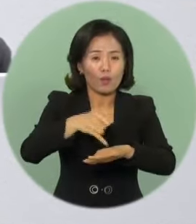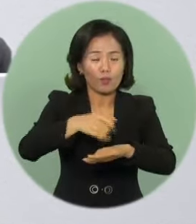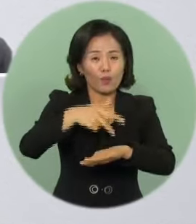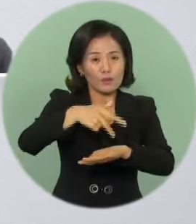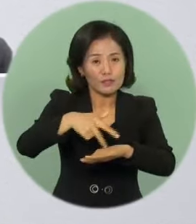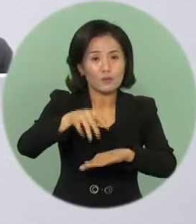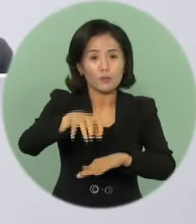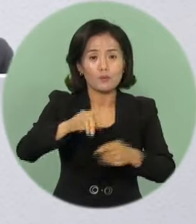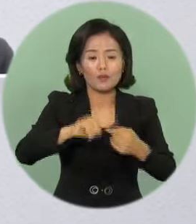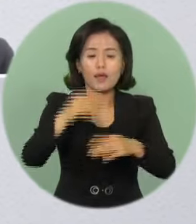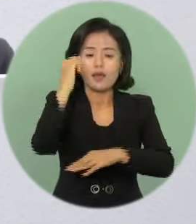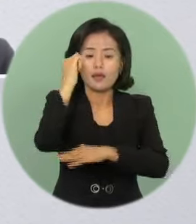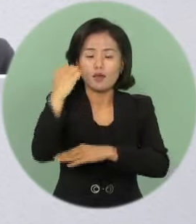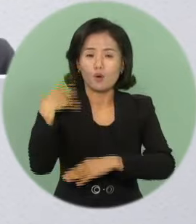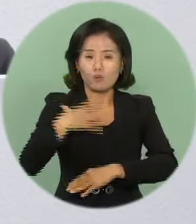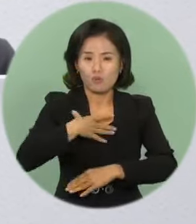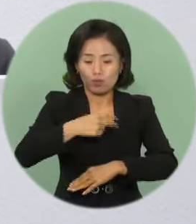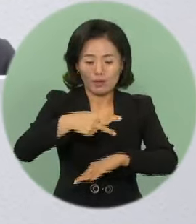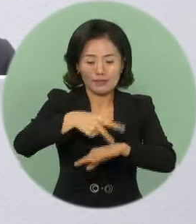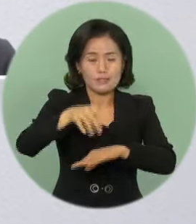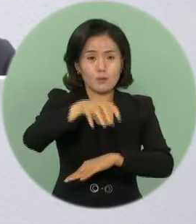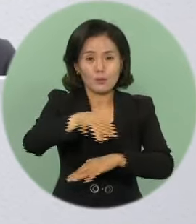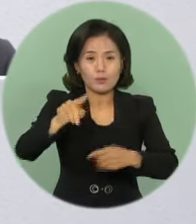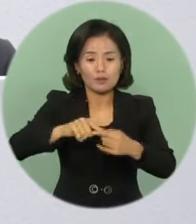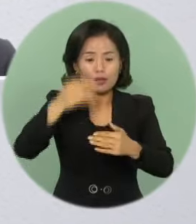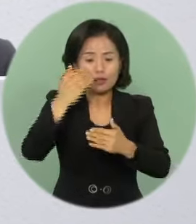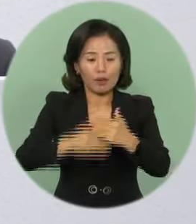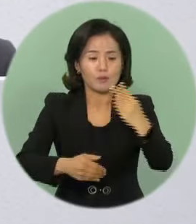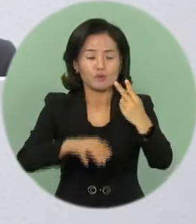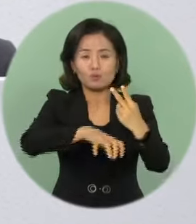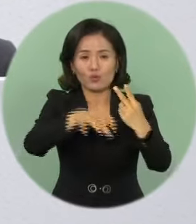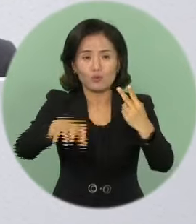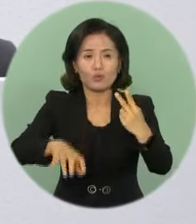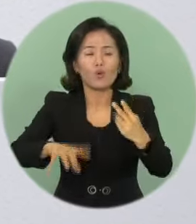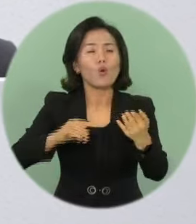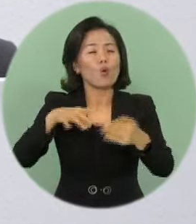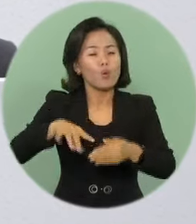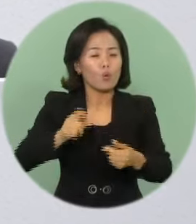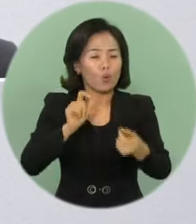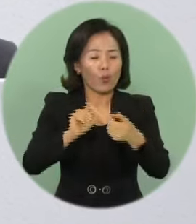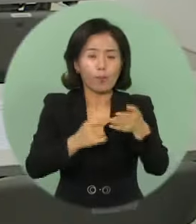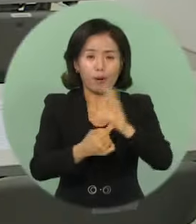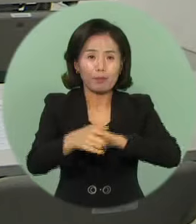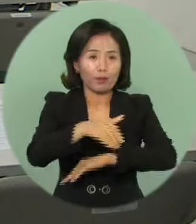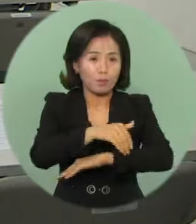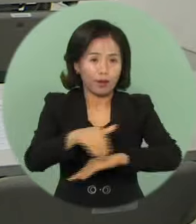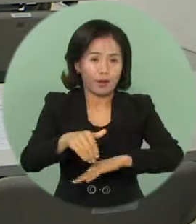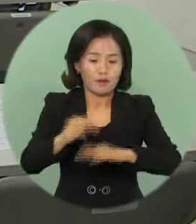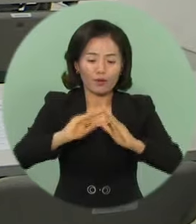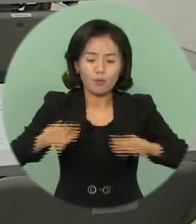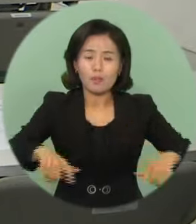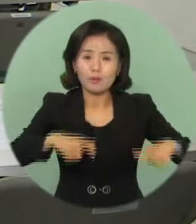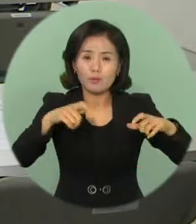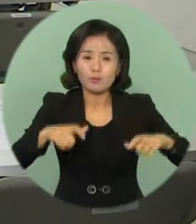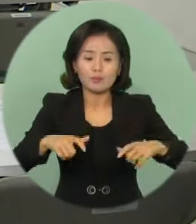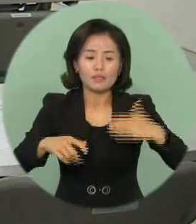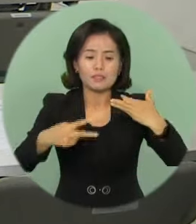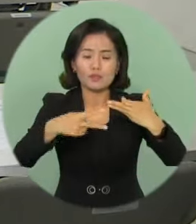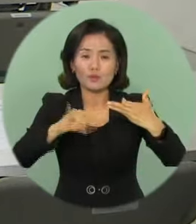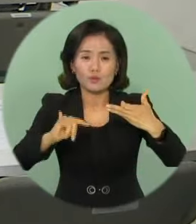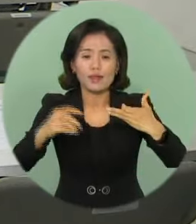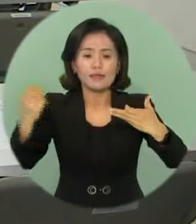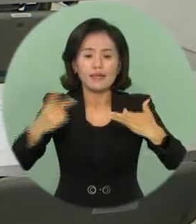봉군 영암 무한 신한 황남 등으로 나머지 두곳도 조만간 발표될 예정입니다 전남에서는 지난 19대